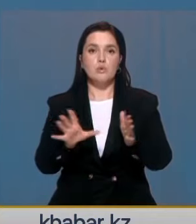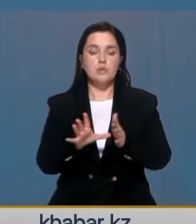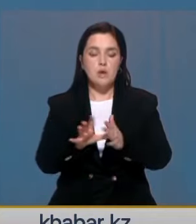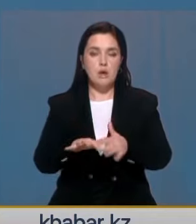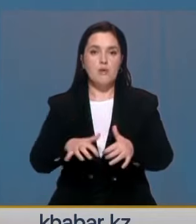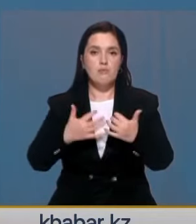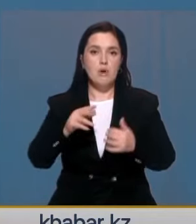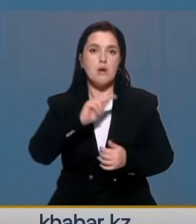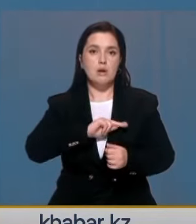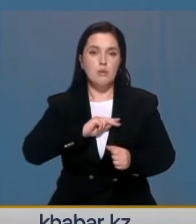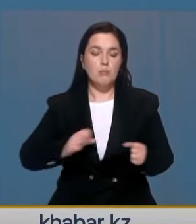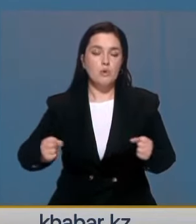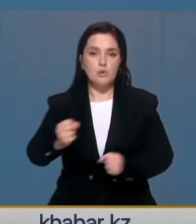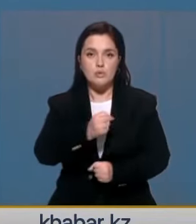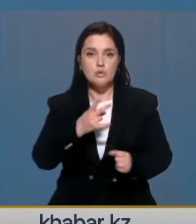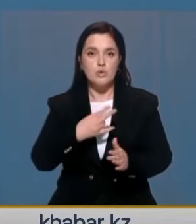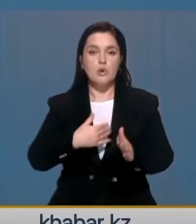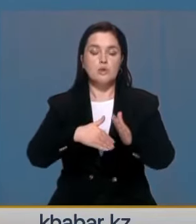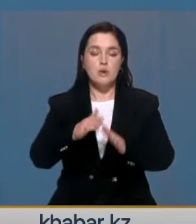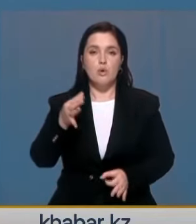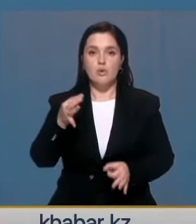процессов совершенствованию